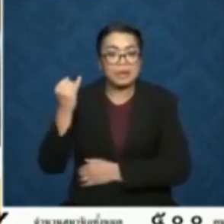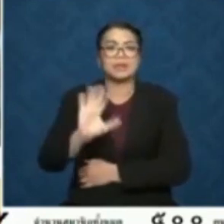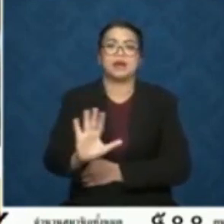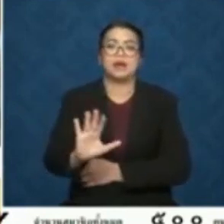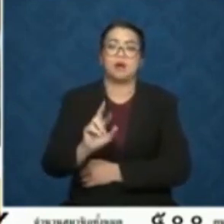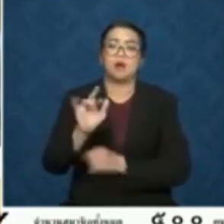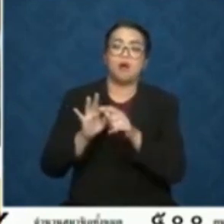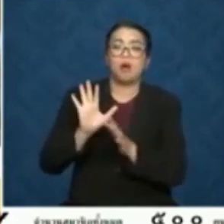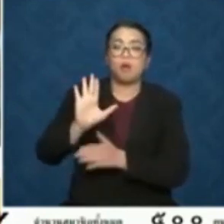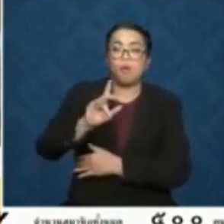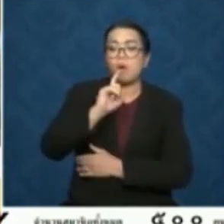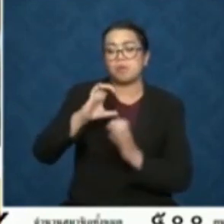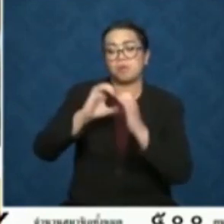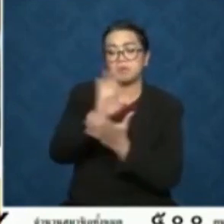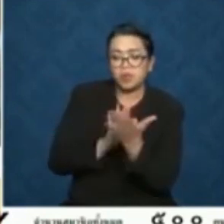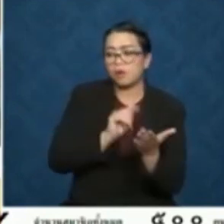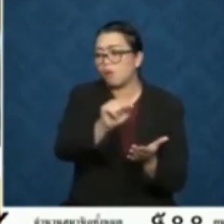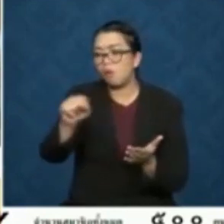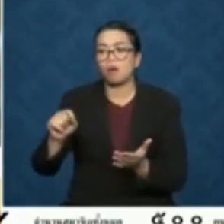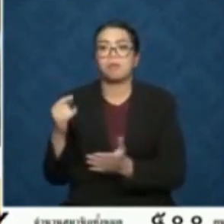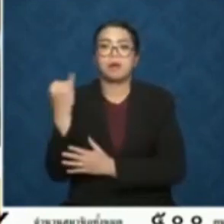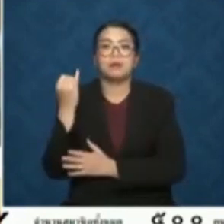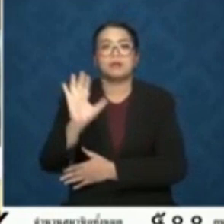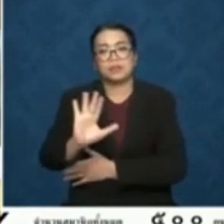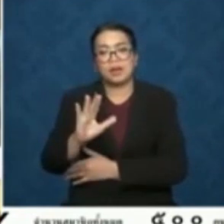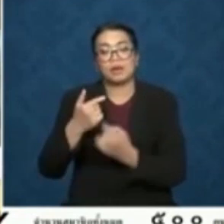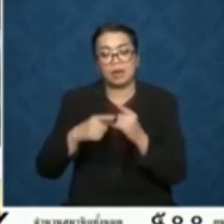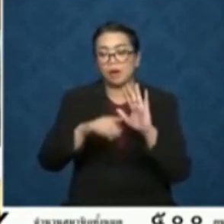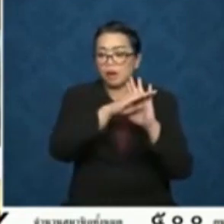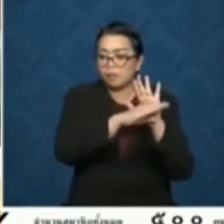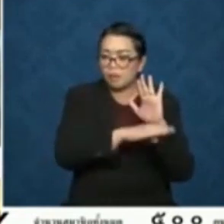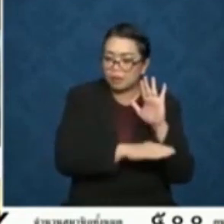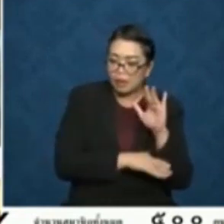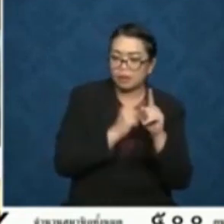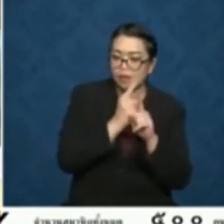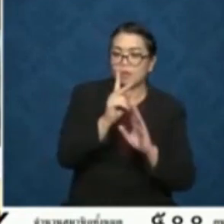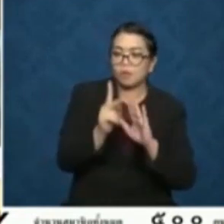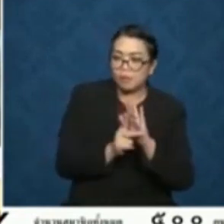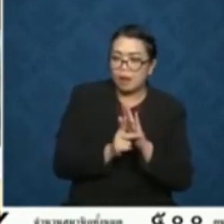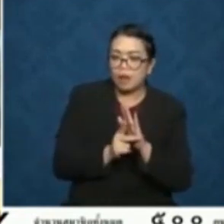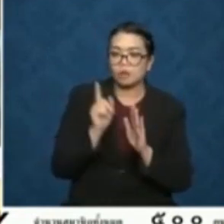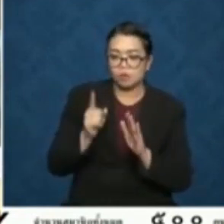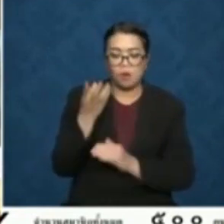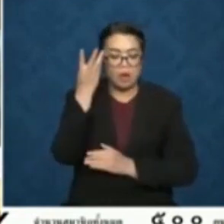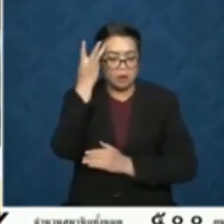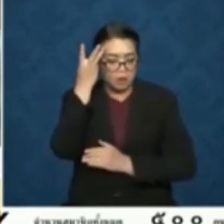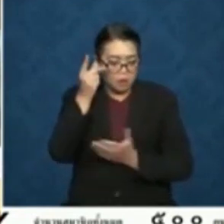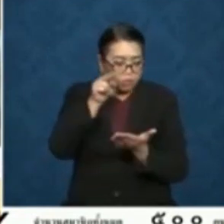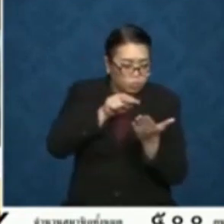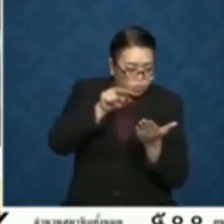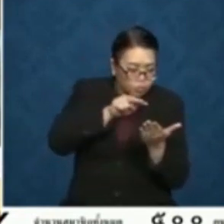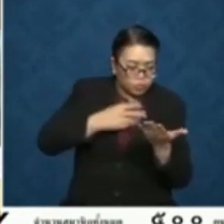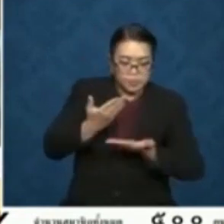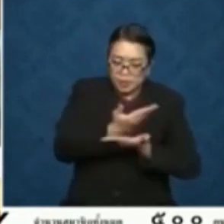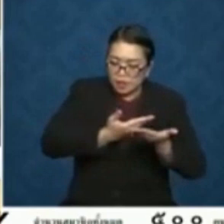ากินไม่ได้ว่าร่างของใครคนใดคนหนึ่งนะฮะไม่ได้ว่าร่างของพรรคภูมิใจไทยว่าสุกเอาเผากินแต่ผมกำลังจะบอกว่ากระบวนการ